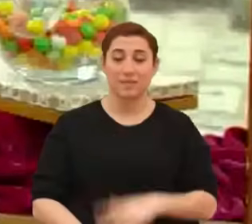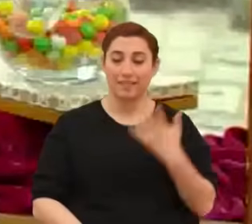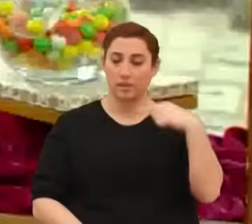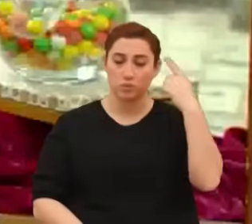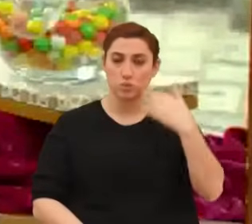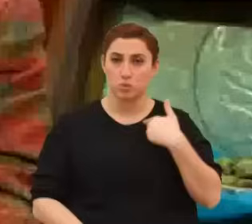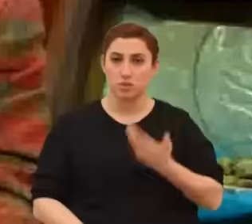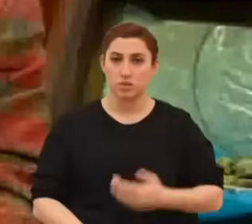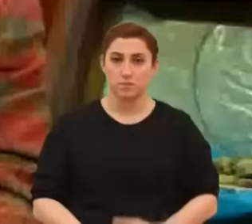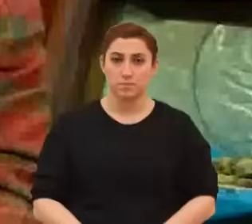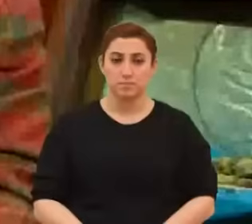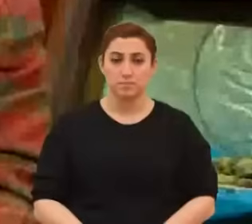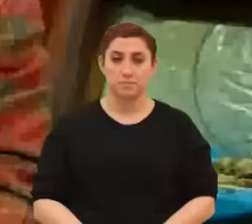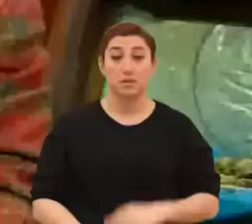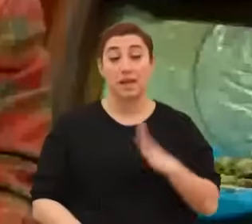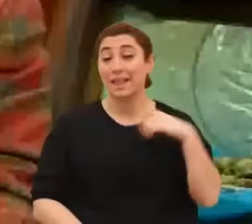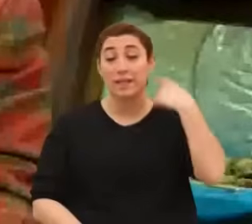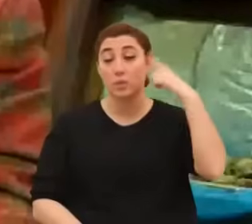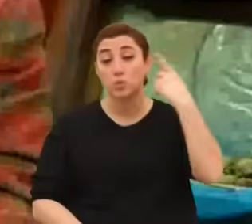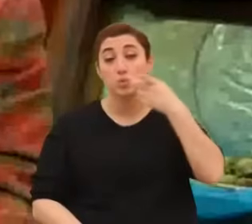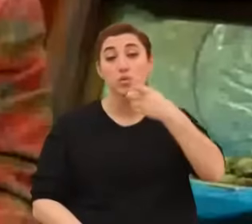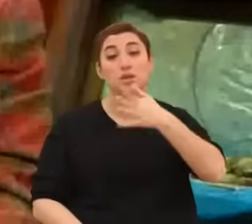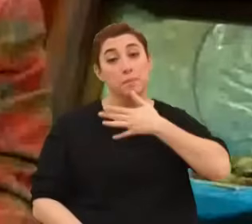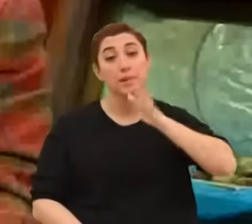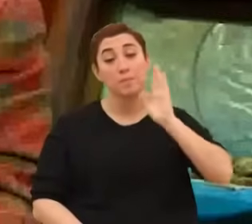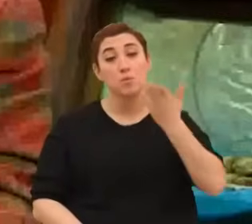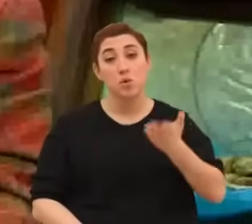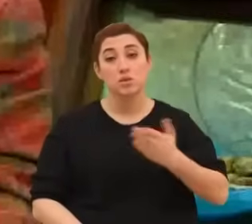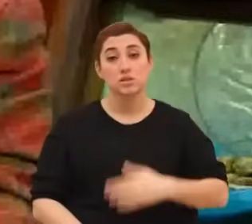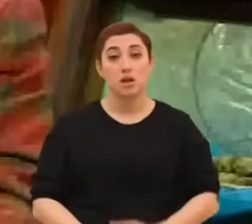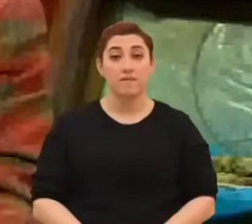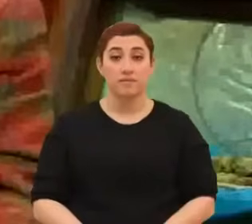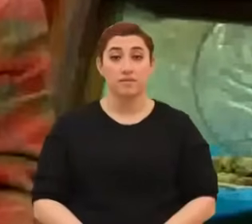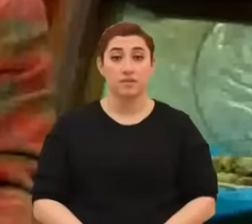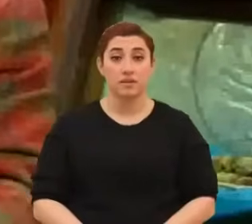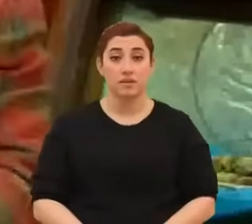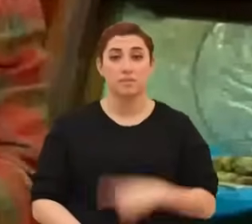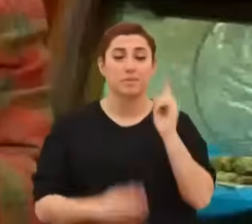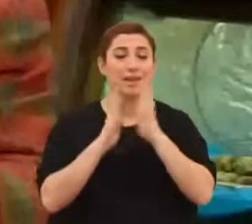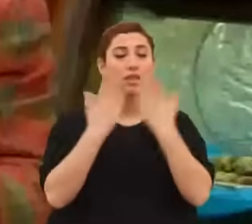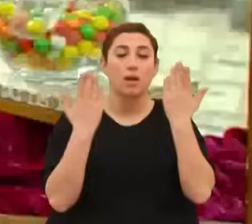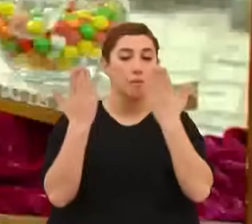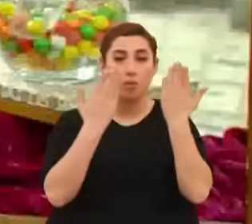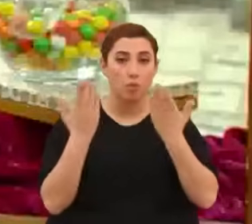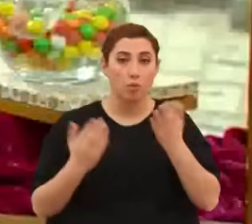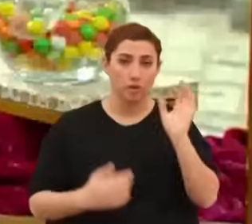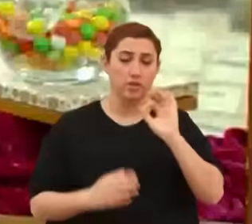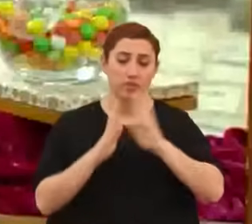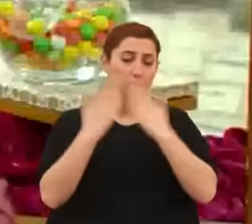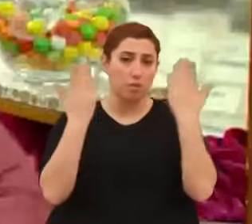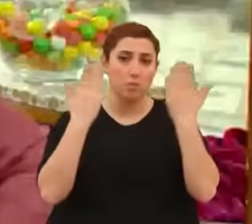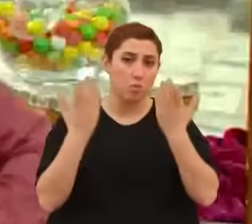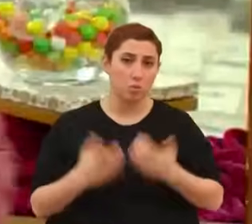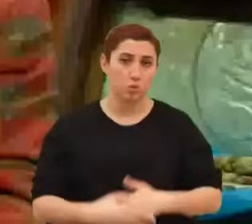Ne düşüneceğim ya? Ne düşüneceğini bilmiyorsan bir kitap oku. Evet evet kitap